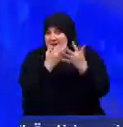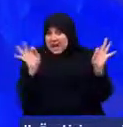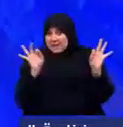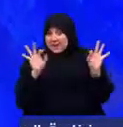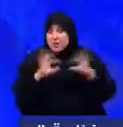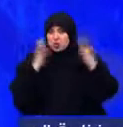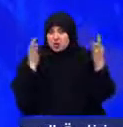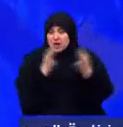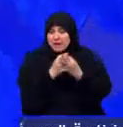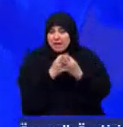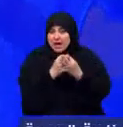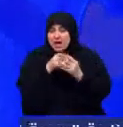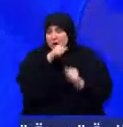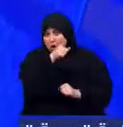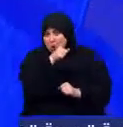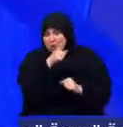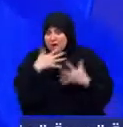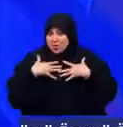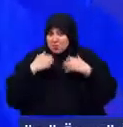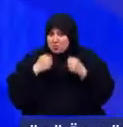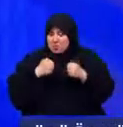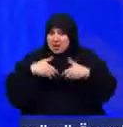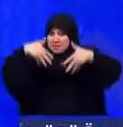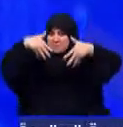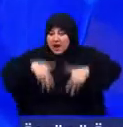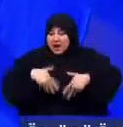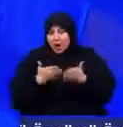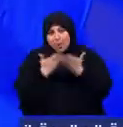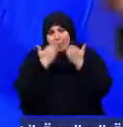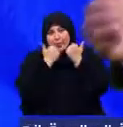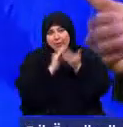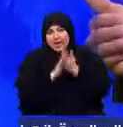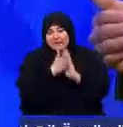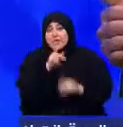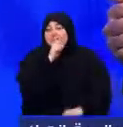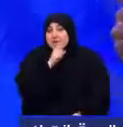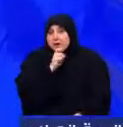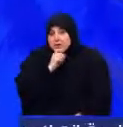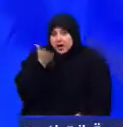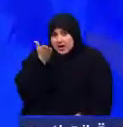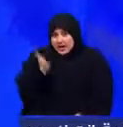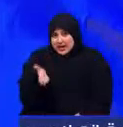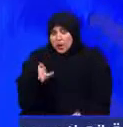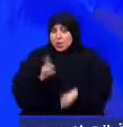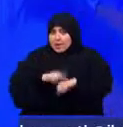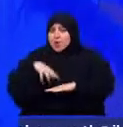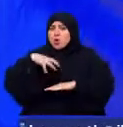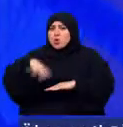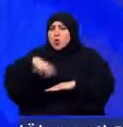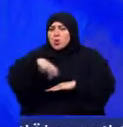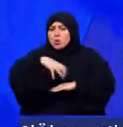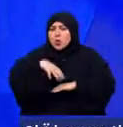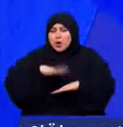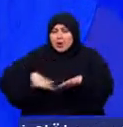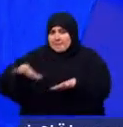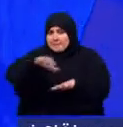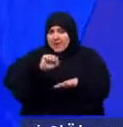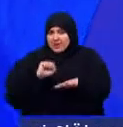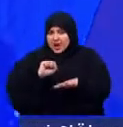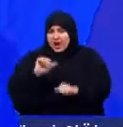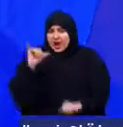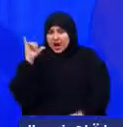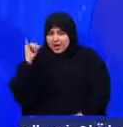إلى هذه الدرجة من المناعة القطيع. فقطر وكذلك العديد من دول